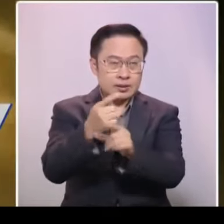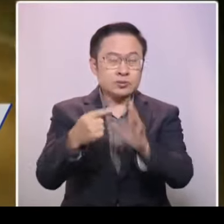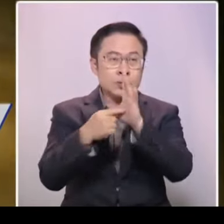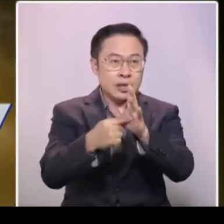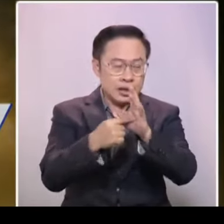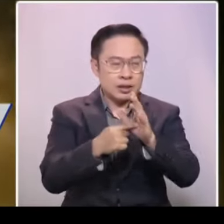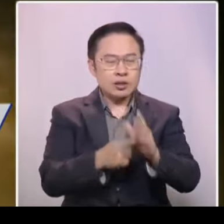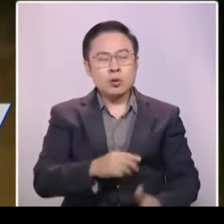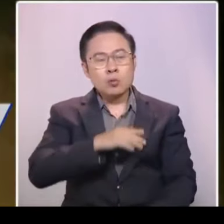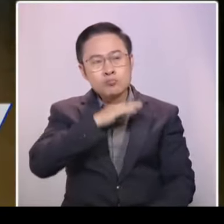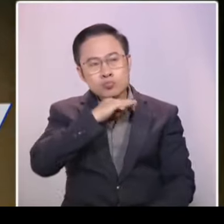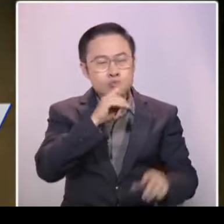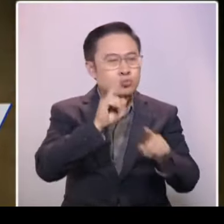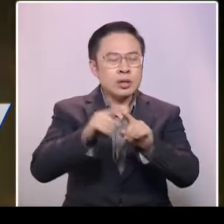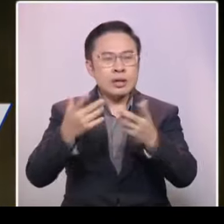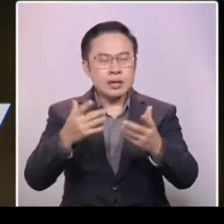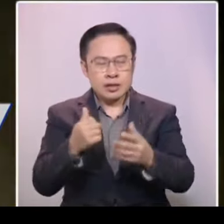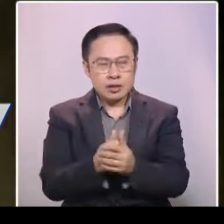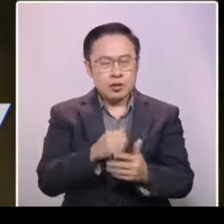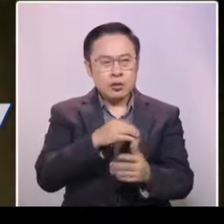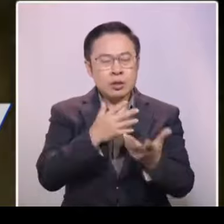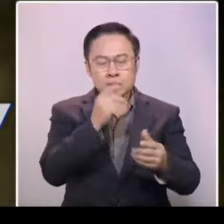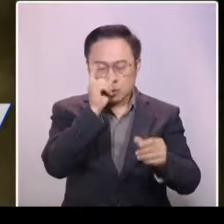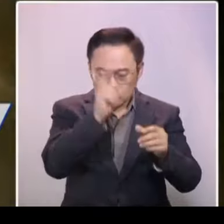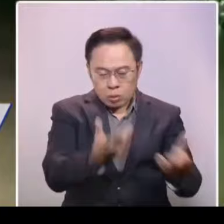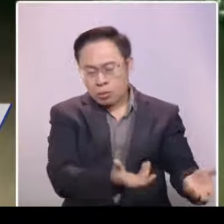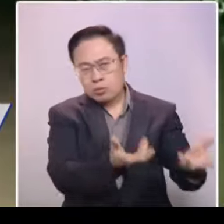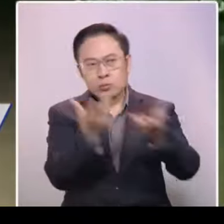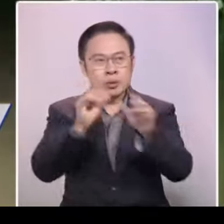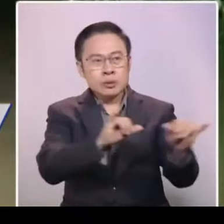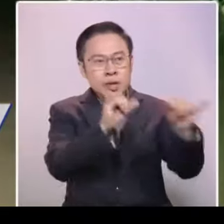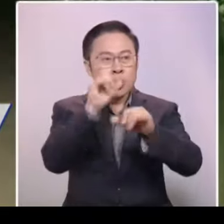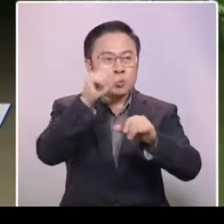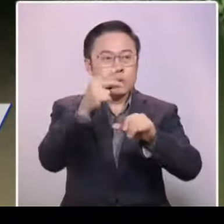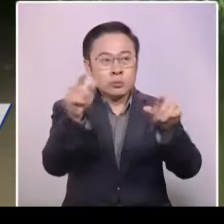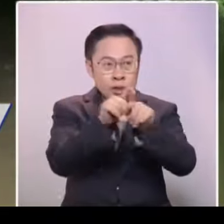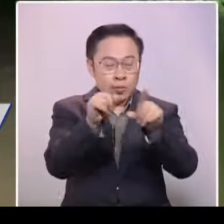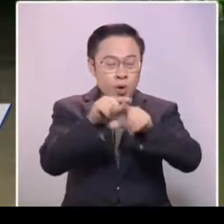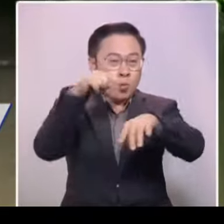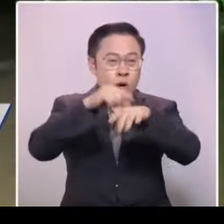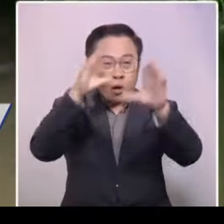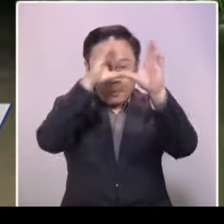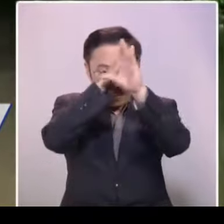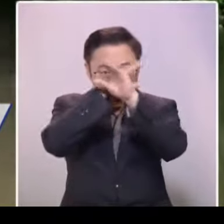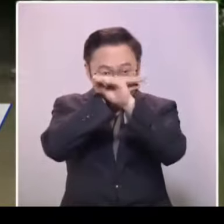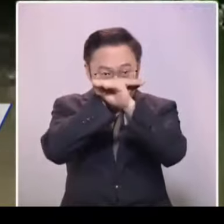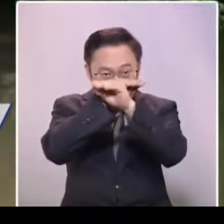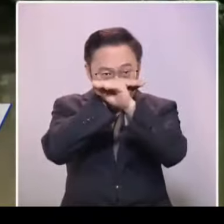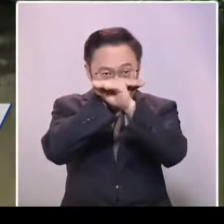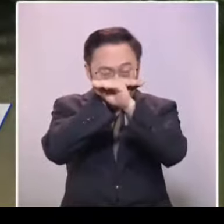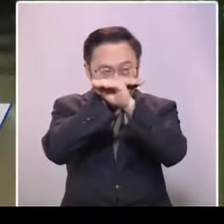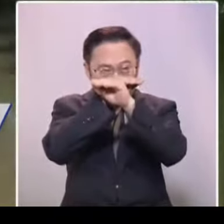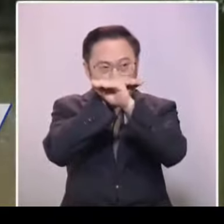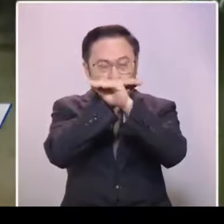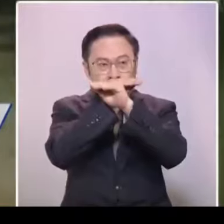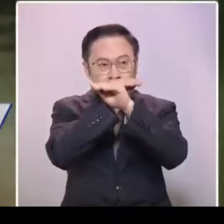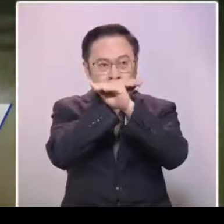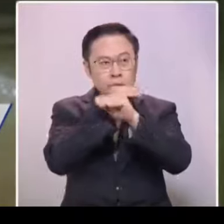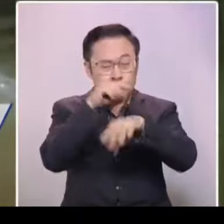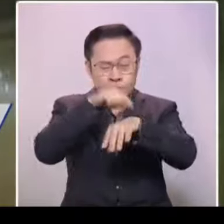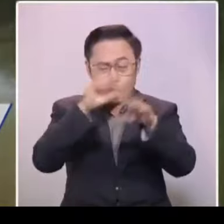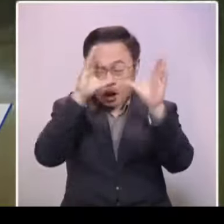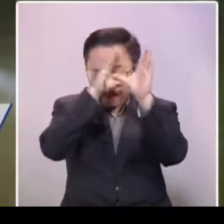ขนย้ายออกมาเพื่อป้องกันอันตรายที่จะเกิดขึ้นเพราะว่าเหตุการณ์นี้มันเกิดขึ้นกลางดึกเลยค่ะแล้วนอกจาก